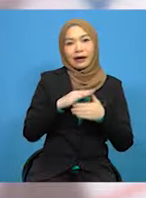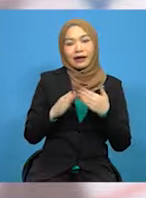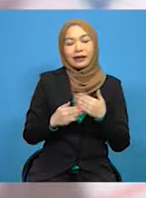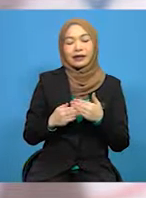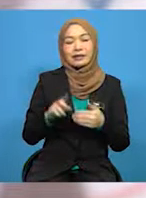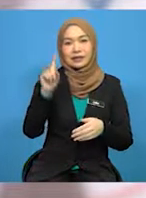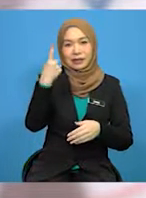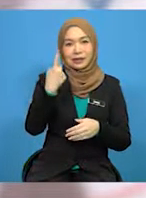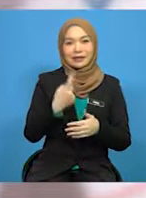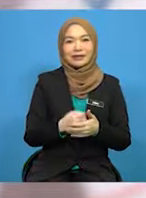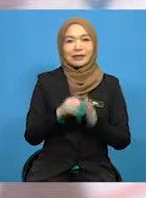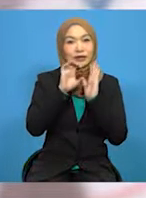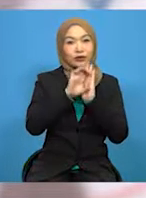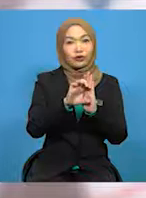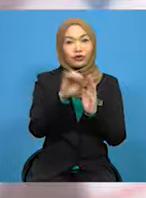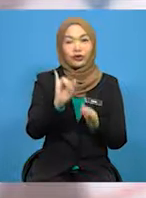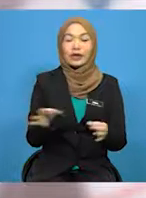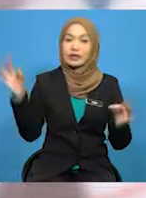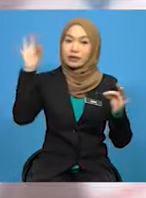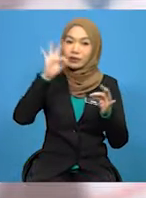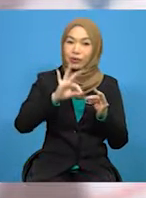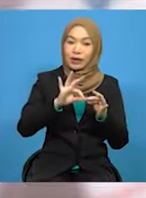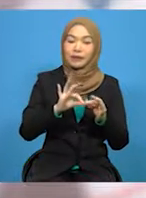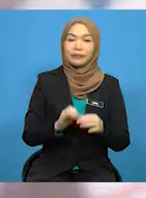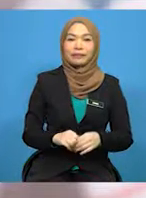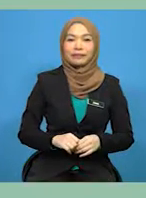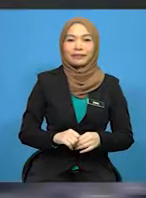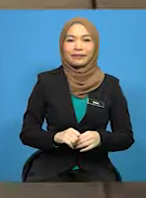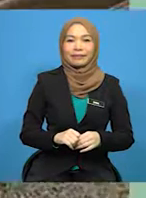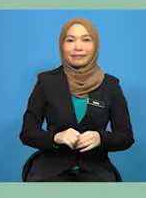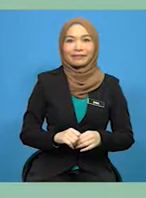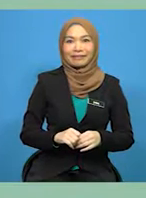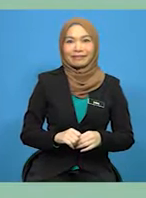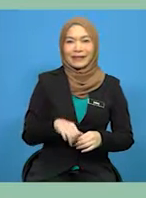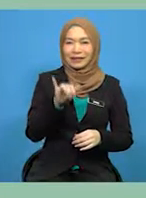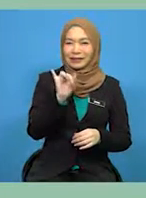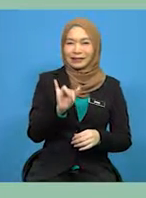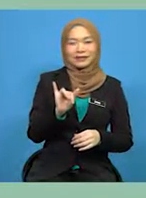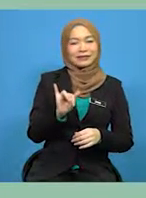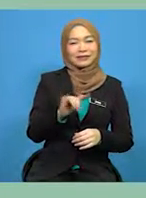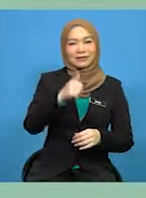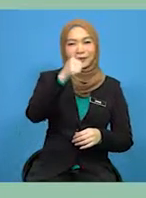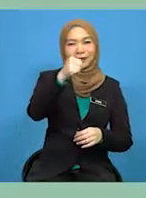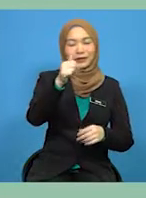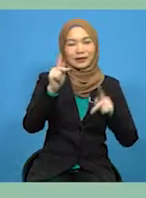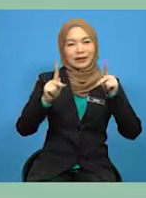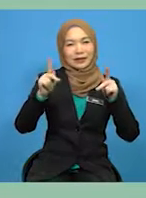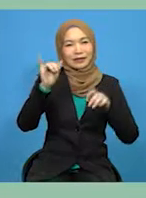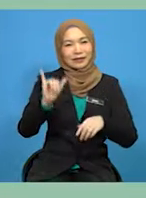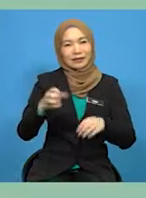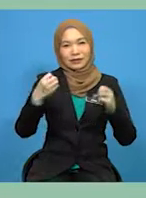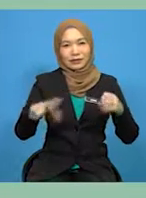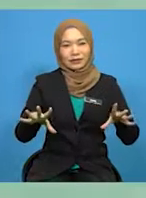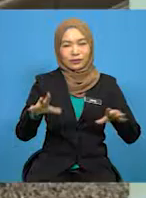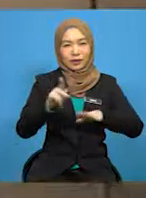Contoh lain yang sesuai? Ya, bagus. Kereta terpakai. Kereta terpakai